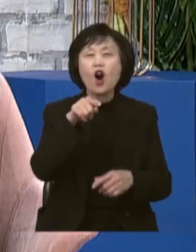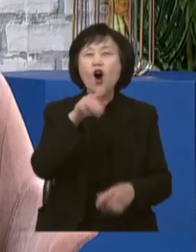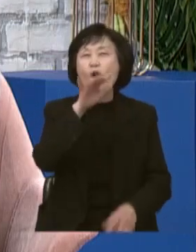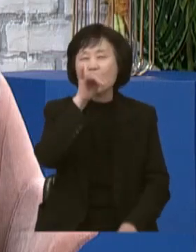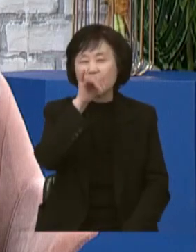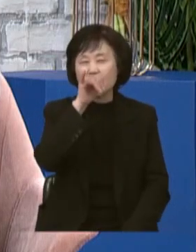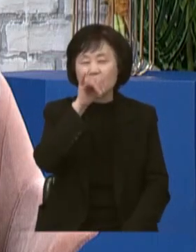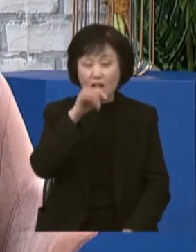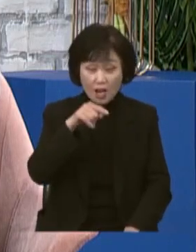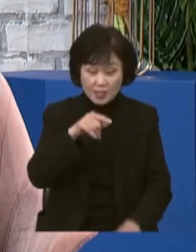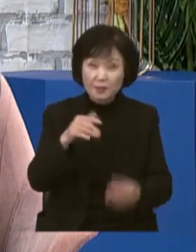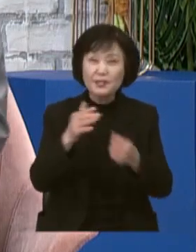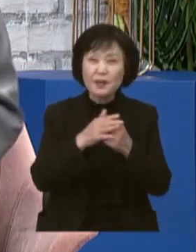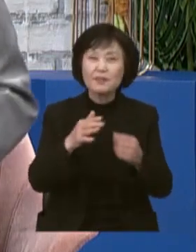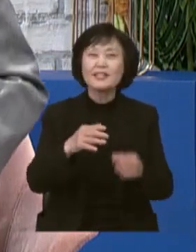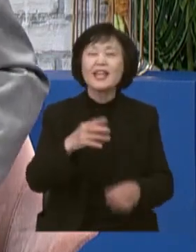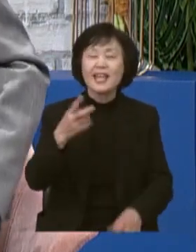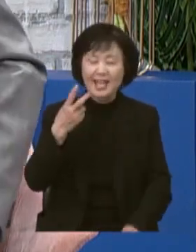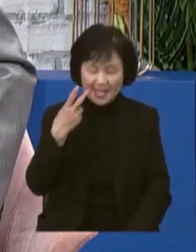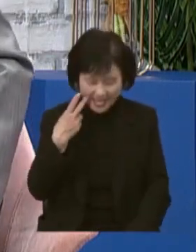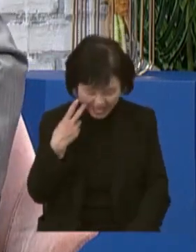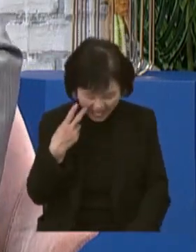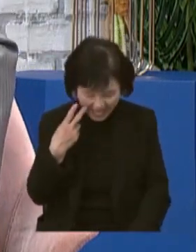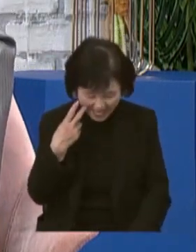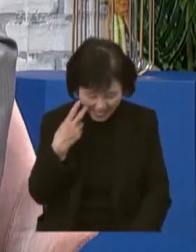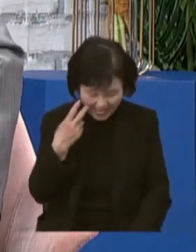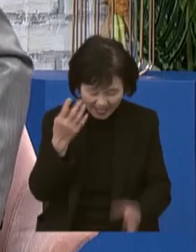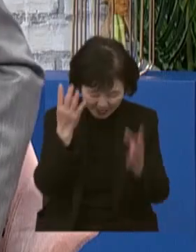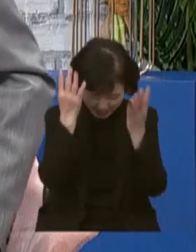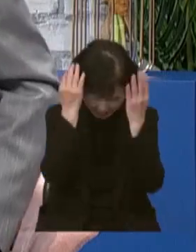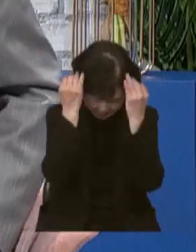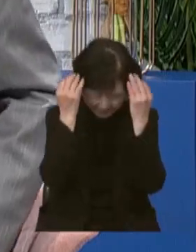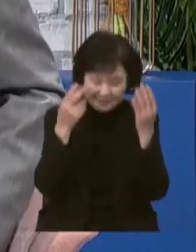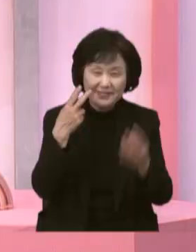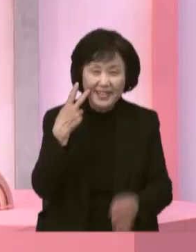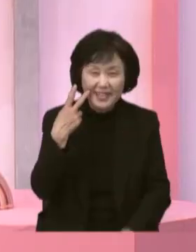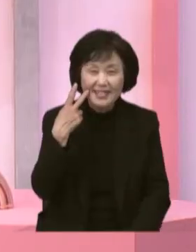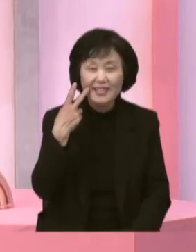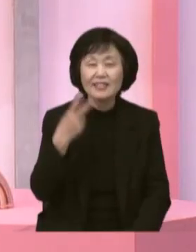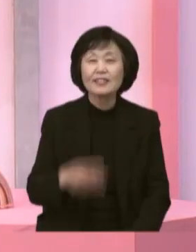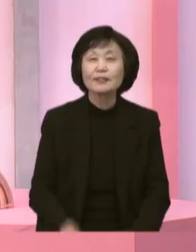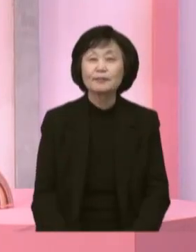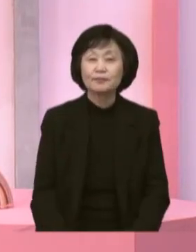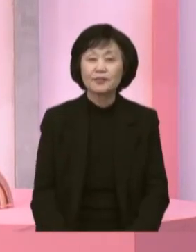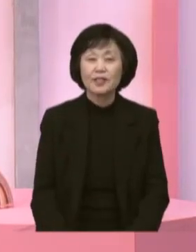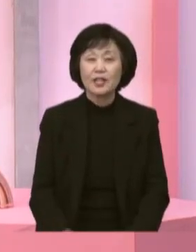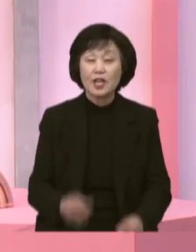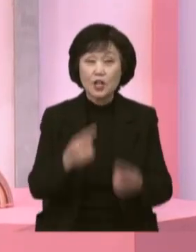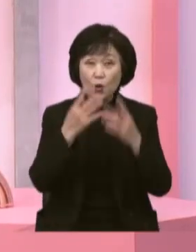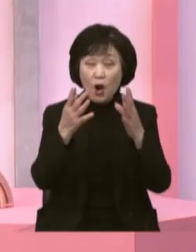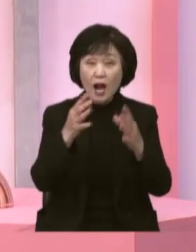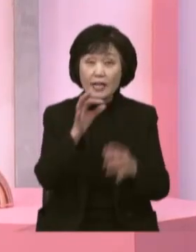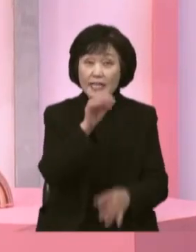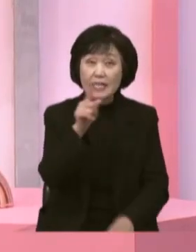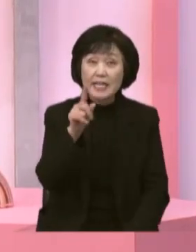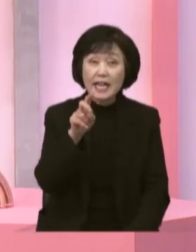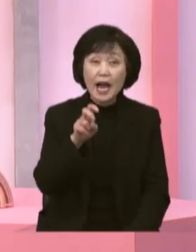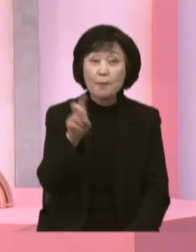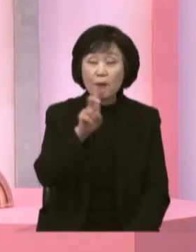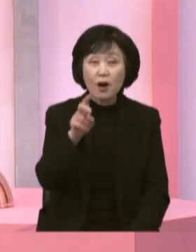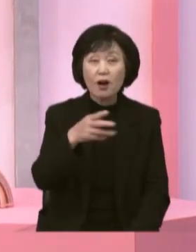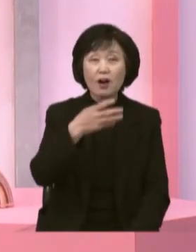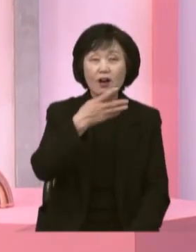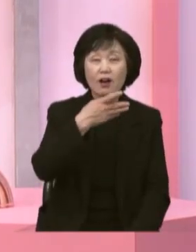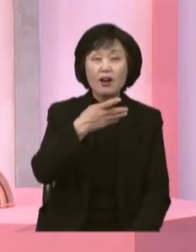어우 들어보지도 못한 암이에요. 그치? 예 희귀한 암이구나. 아, 나도 놀랬어. 나도 근데 에이. 야 진짜 나는